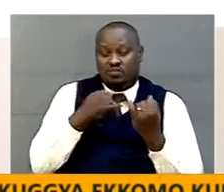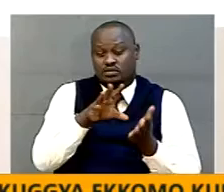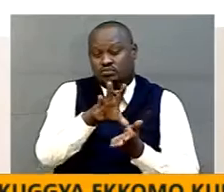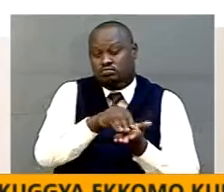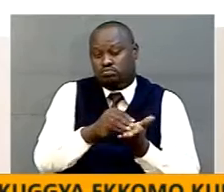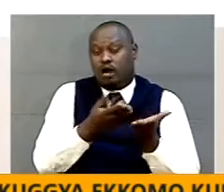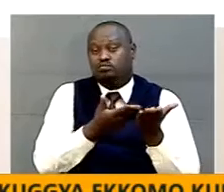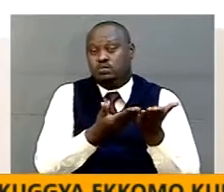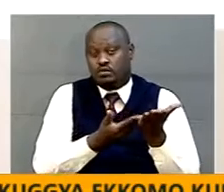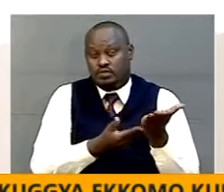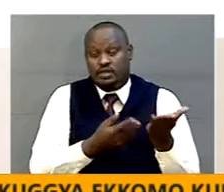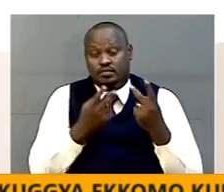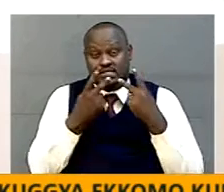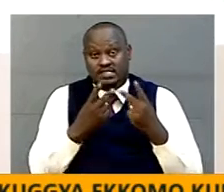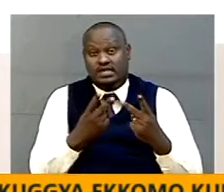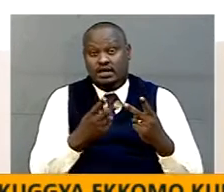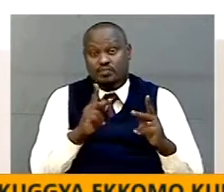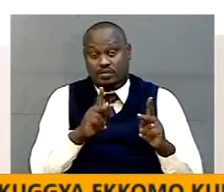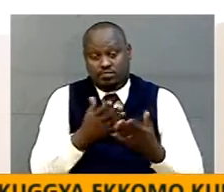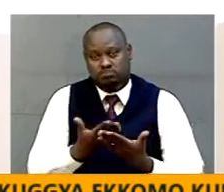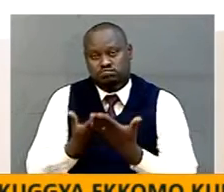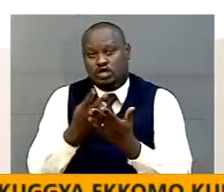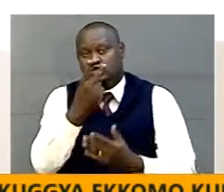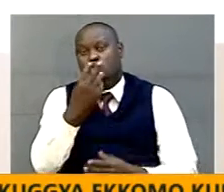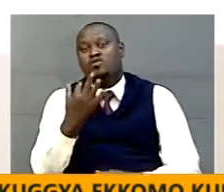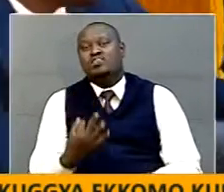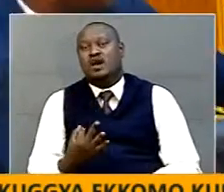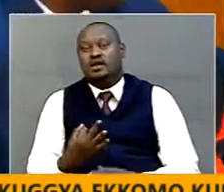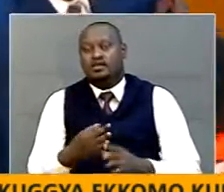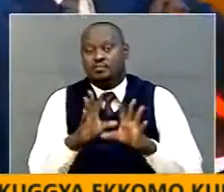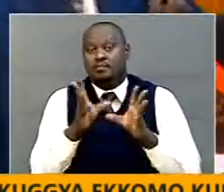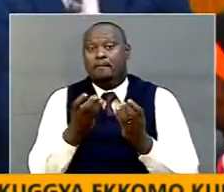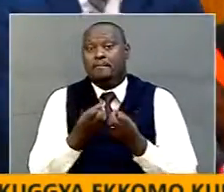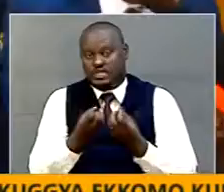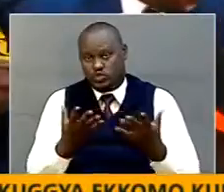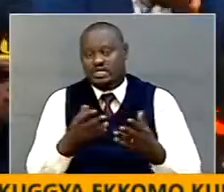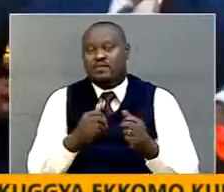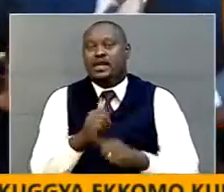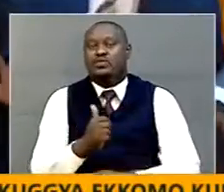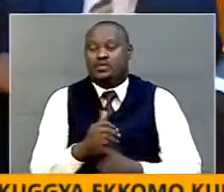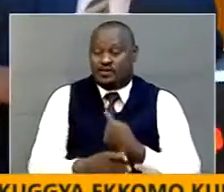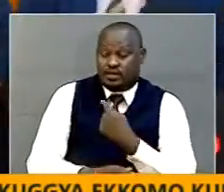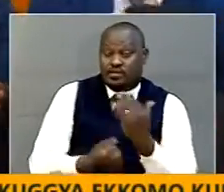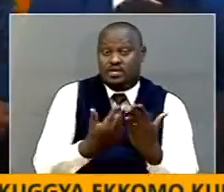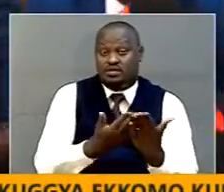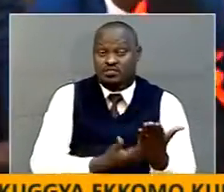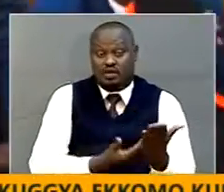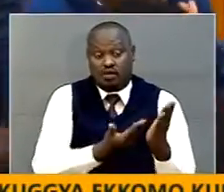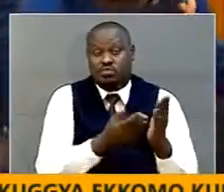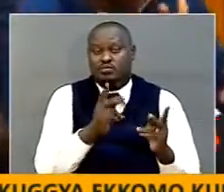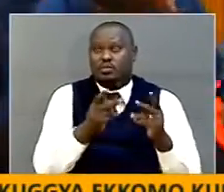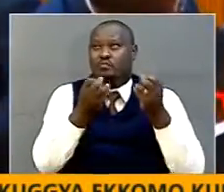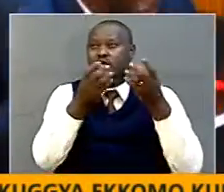have the required 2/3 majority but are within reach. Wabula kusinzira kwa alipoota yemu ebitundu ebisinga tebiwagira